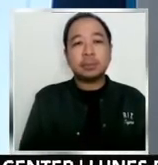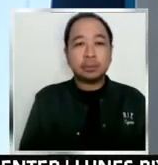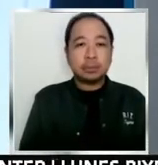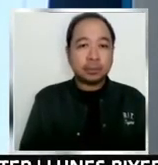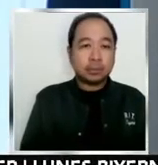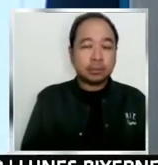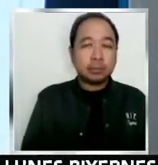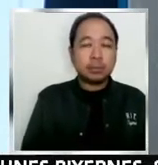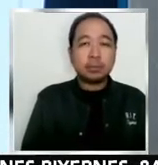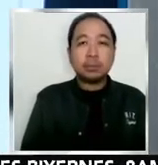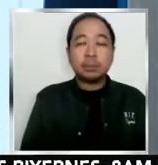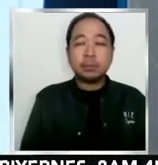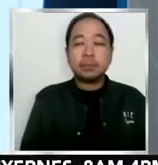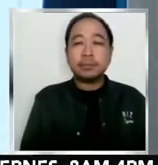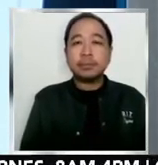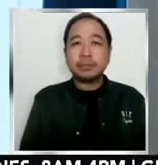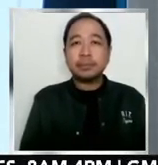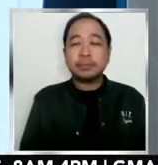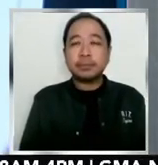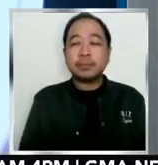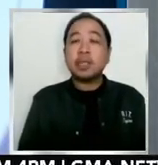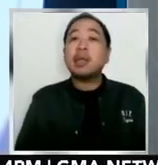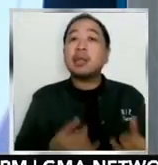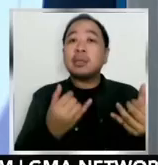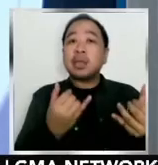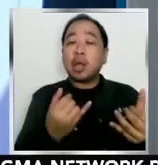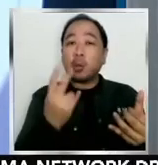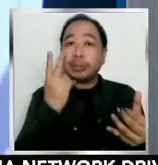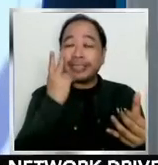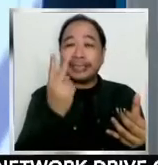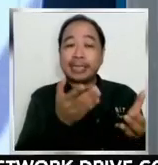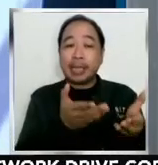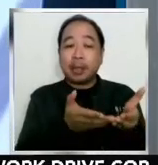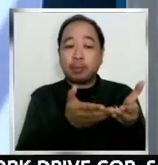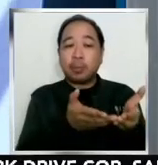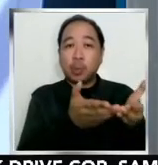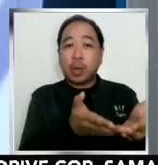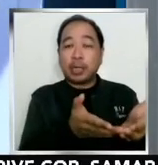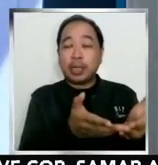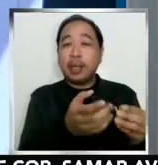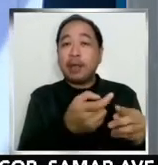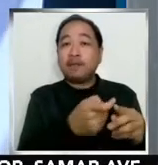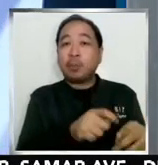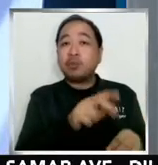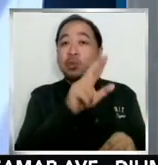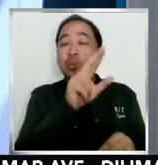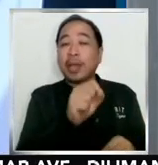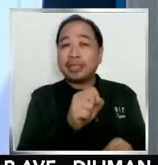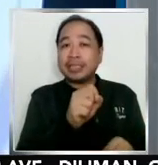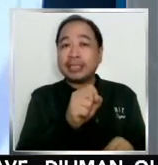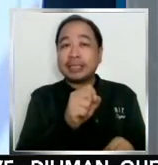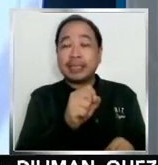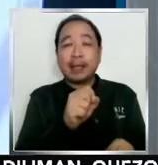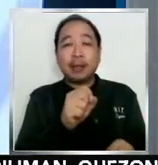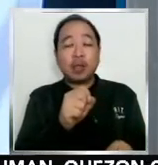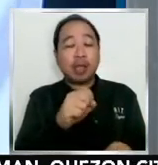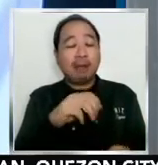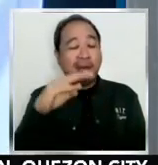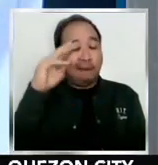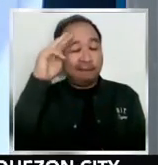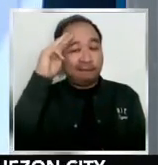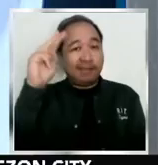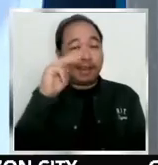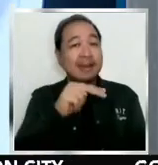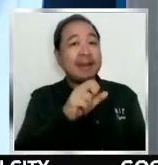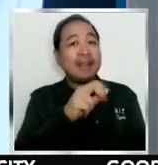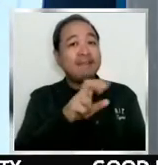Ipinasilip sa media ang nakadaong ngayon sa Maynila na barko ng Amphibious Ready Group ng US Navy na USS America. Galing Japan ang barko